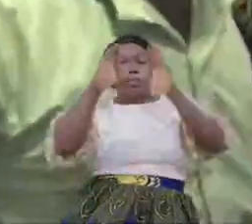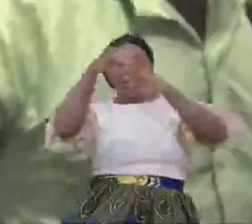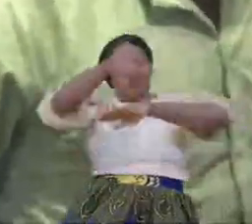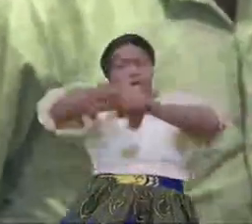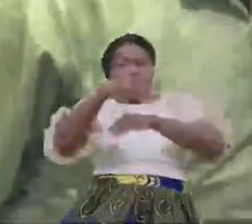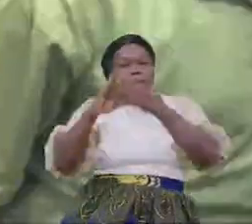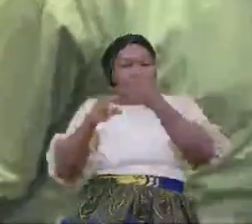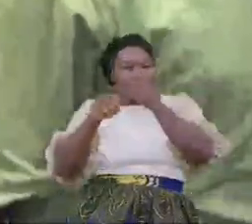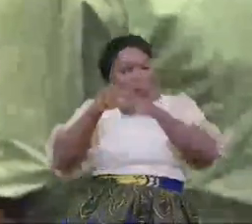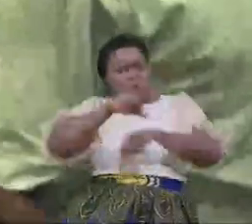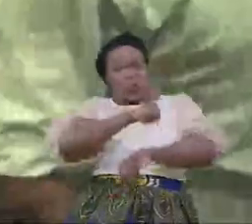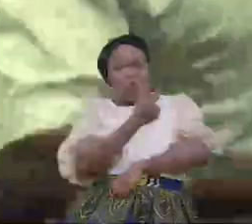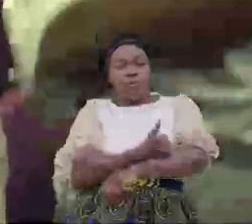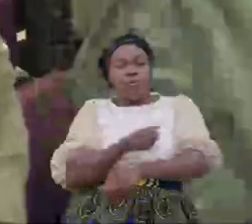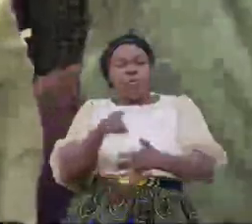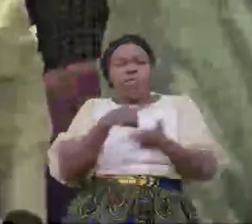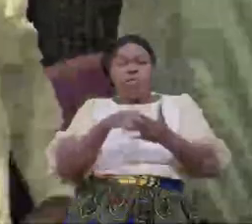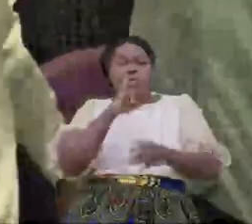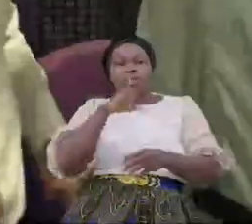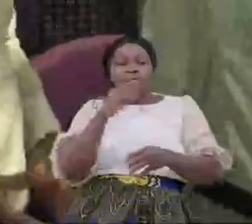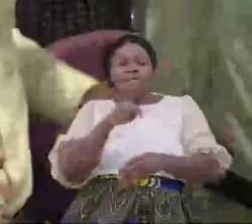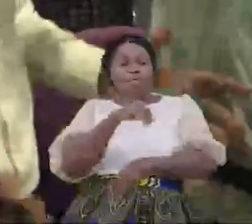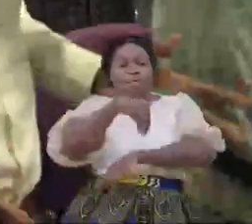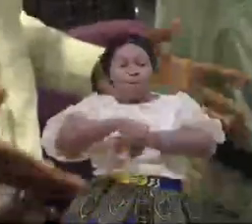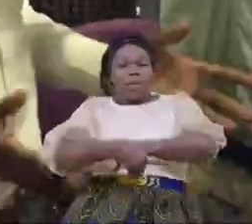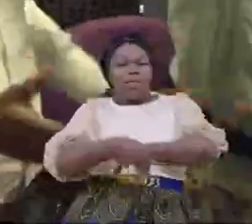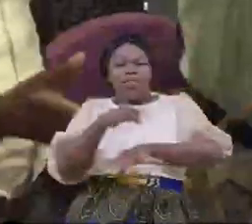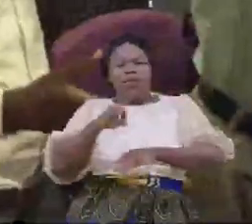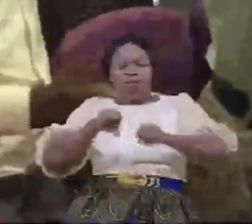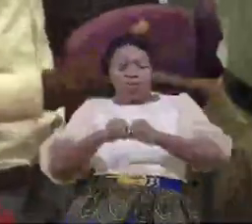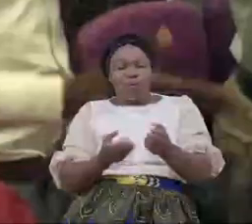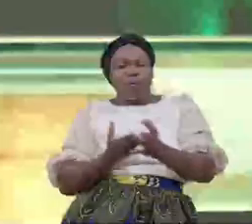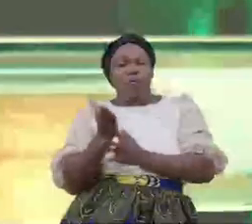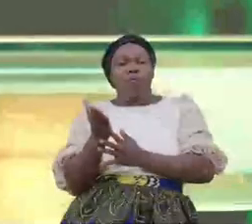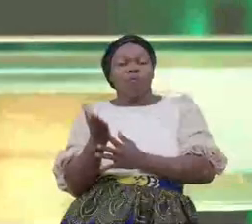crois. C'est la soirée de percée. Je crois.